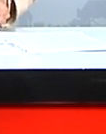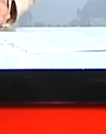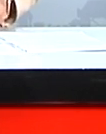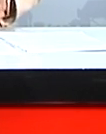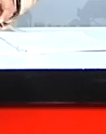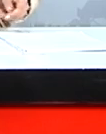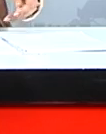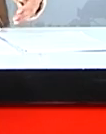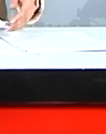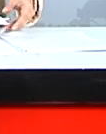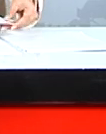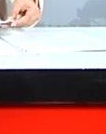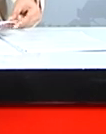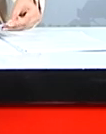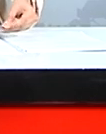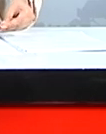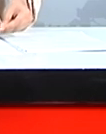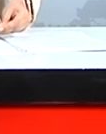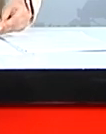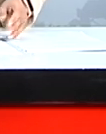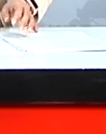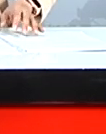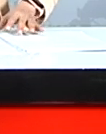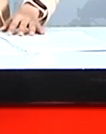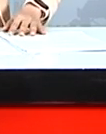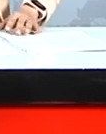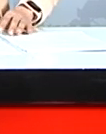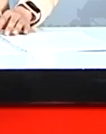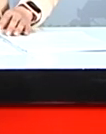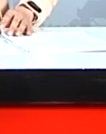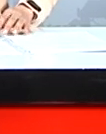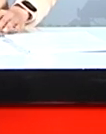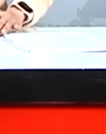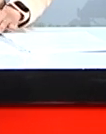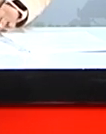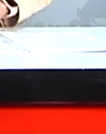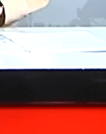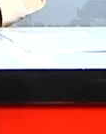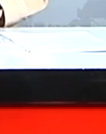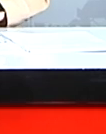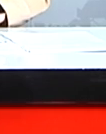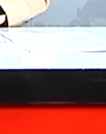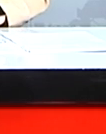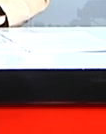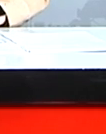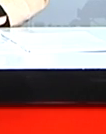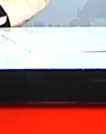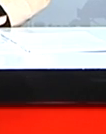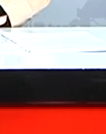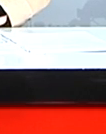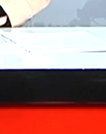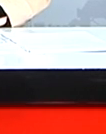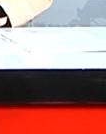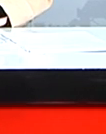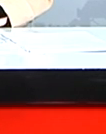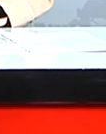ไปยังบ้านต่างๆก็เป็นอีกช่องทางหนึ่งเช่นเดียวกันค่ะช่วงนี้เดี๋ยวให้ท่านผู้ชมไปพักชมสิ่งที่น่าสนใจกันค่ะช่วงหน้ามาติดตาม